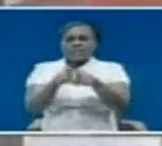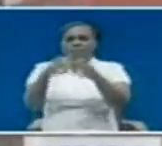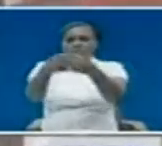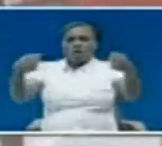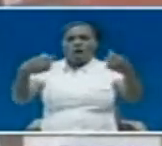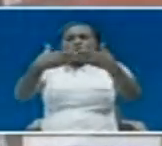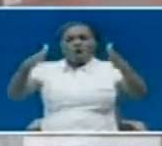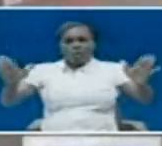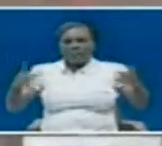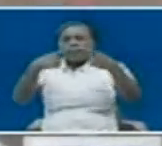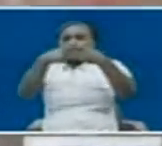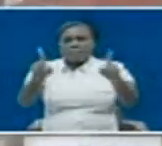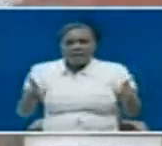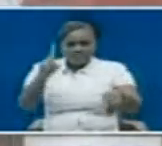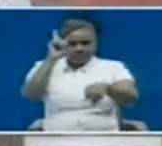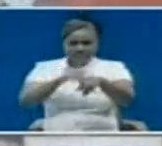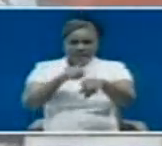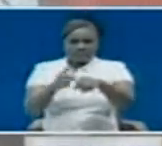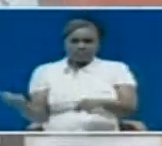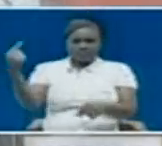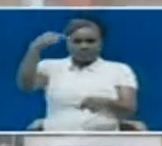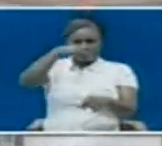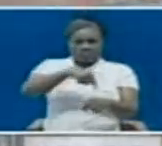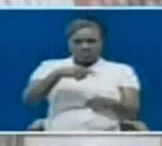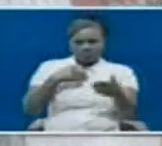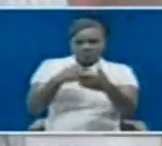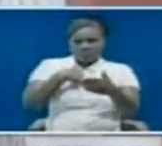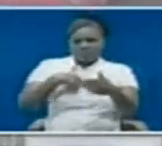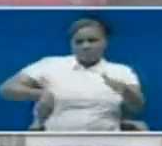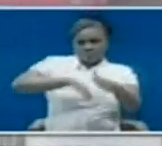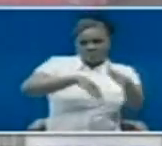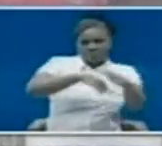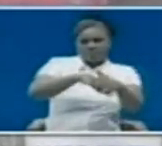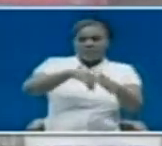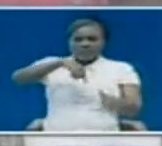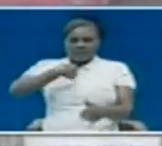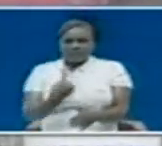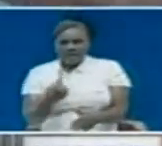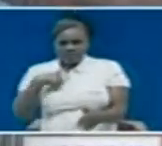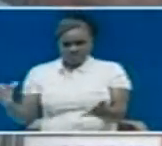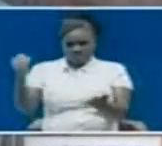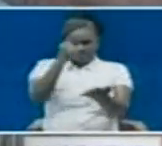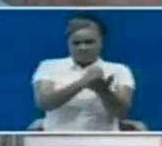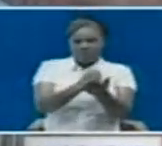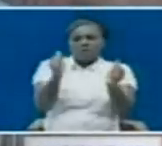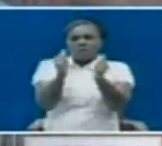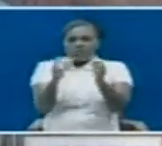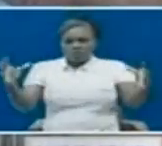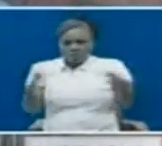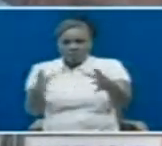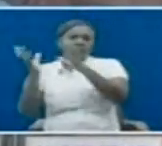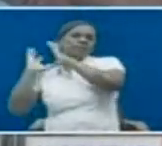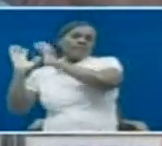wazi. Lakini wakati tunapokuja karibu na ninyi tupigwe mateke. Mimi nilichaguliwa na wakazi wa